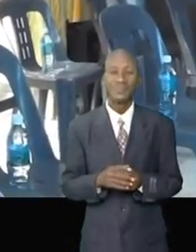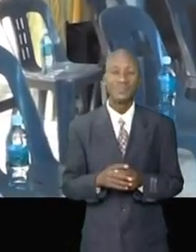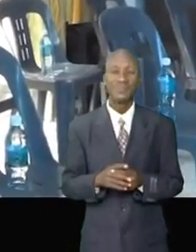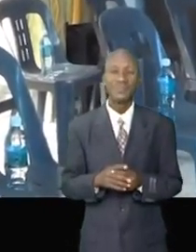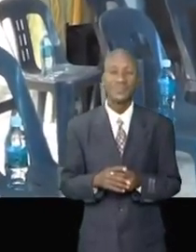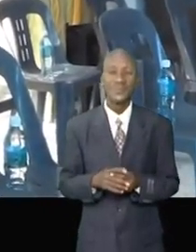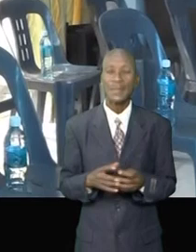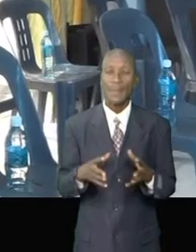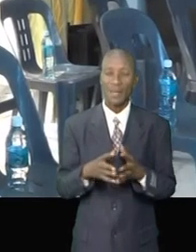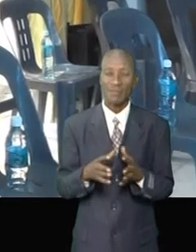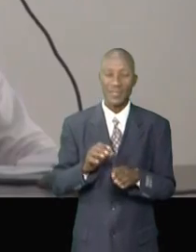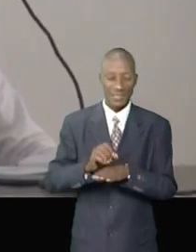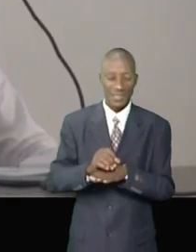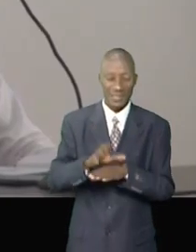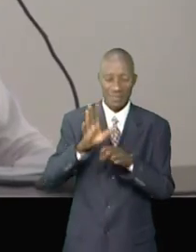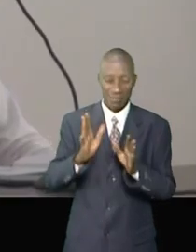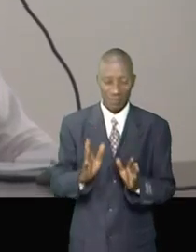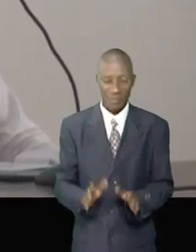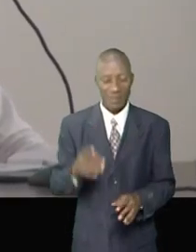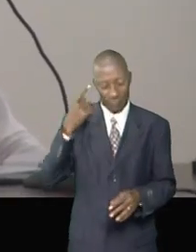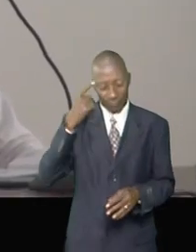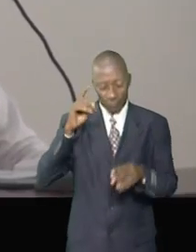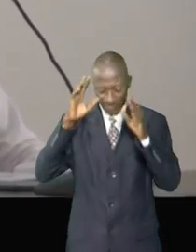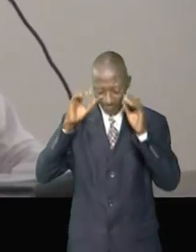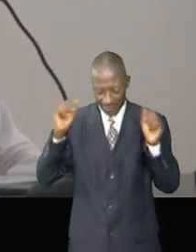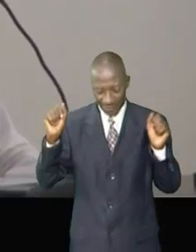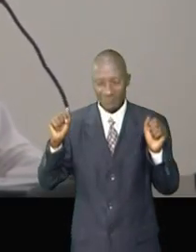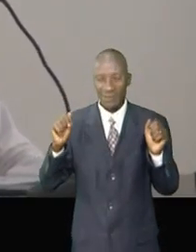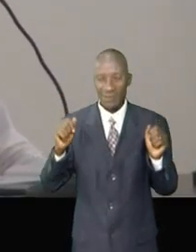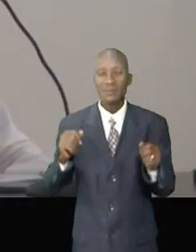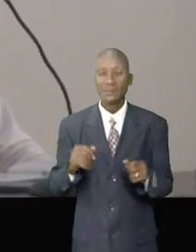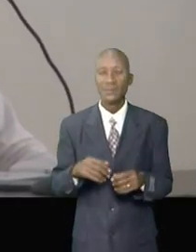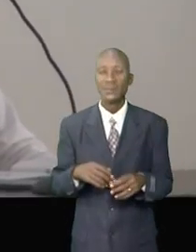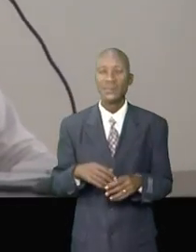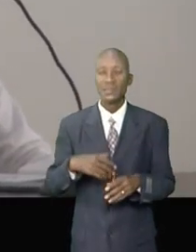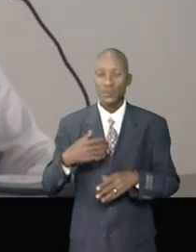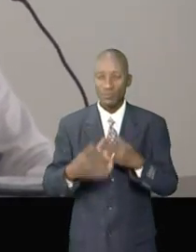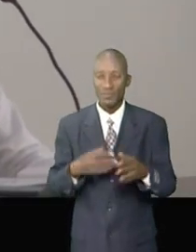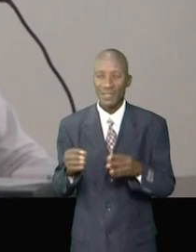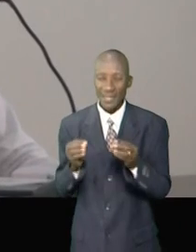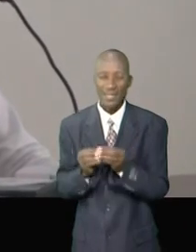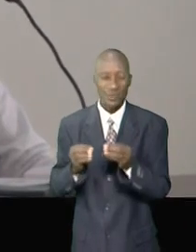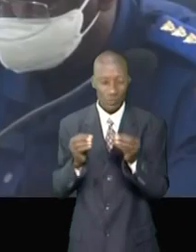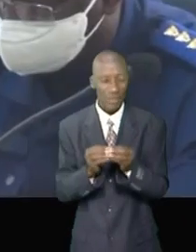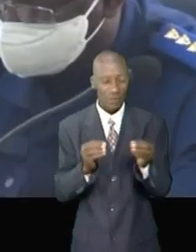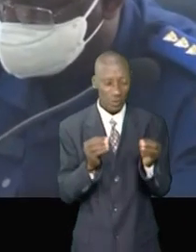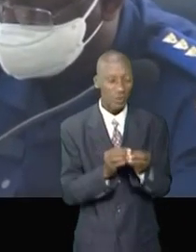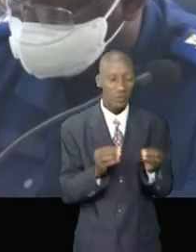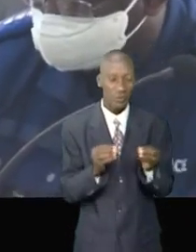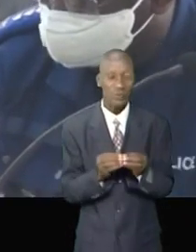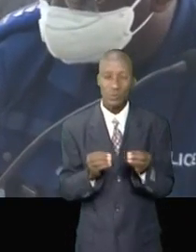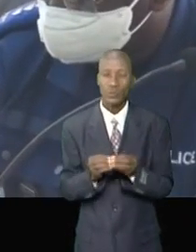chef de l'État à ses hommes de terrain, le conseiller principal a fait part de la détermination du président de la République à améliorer